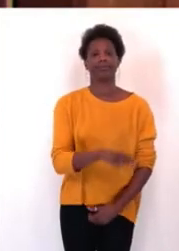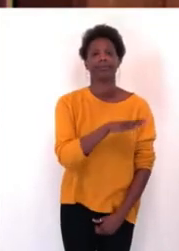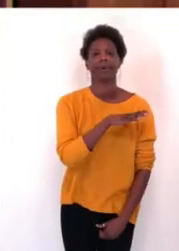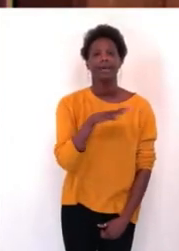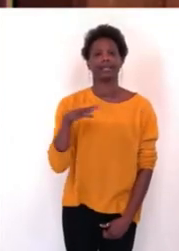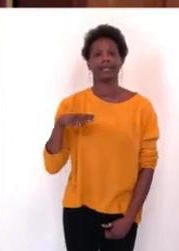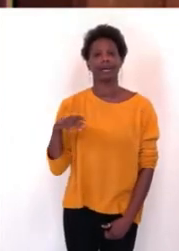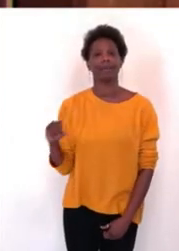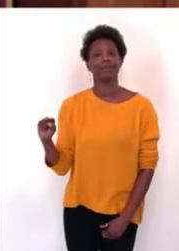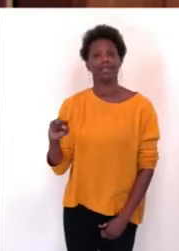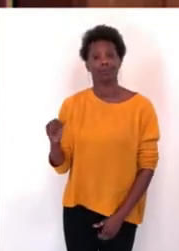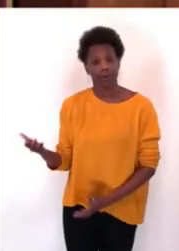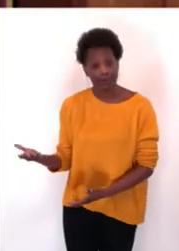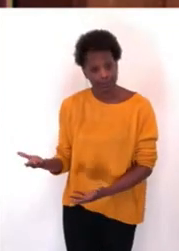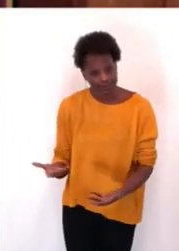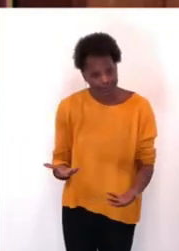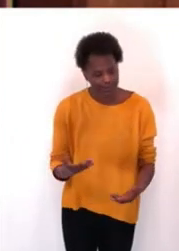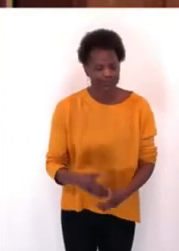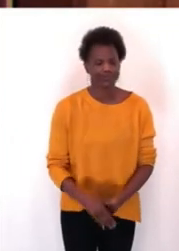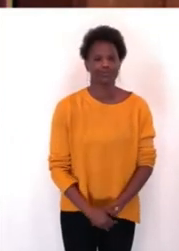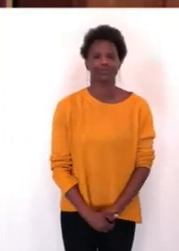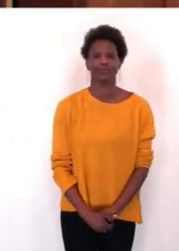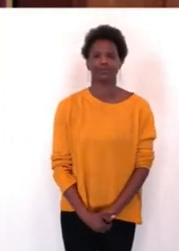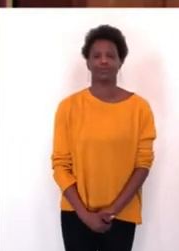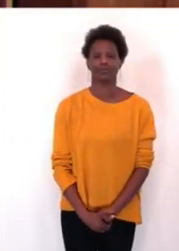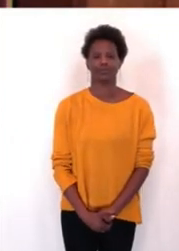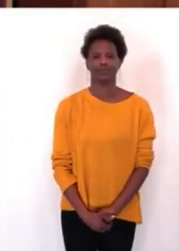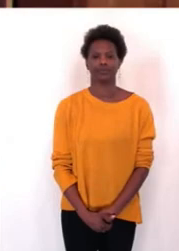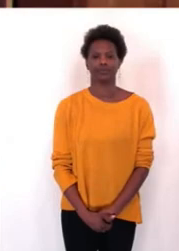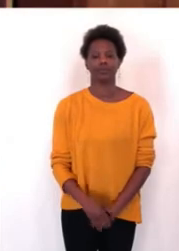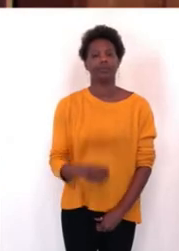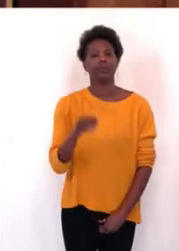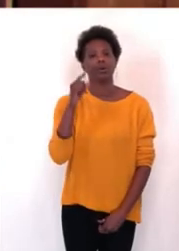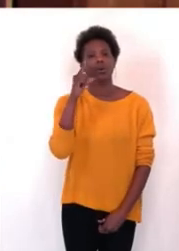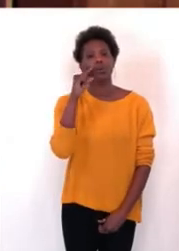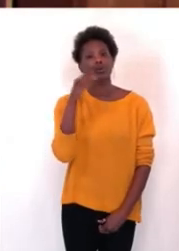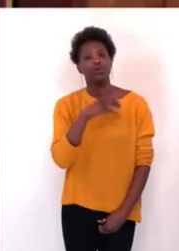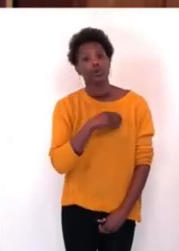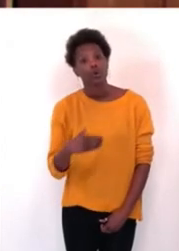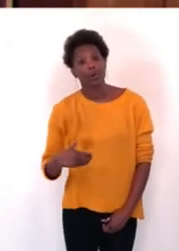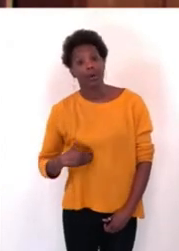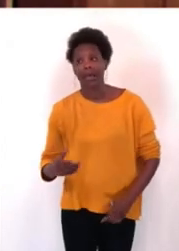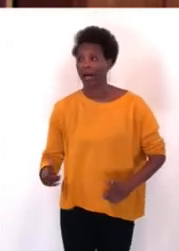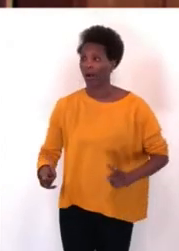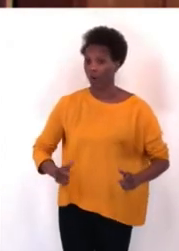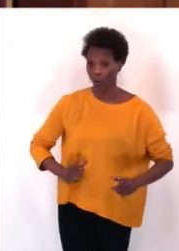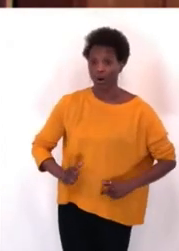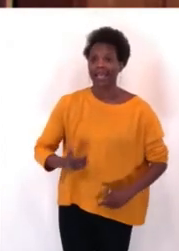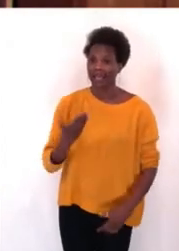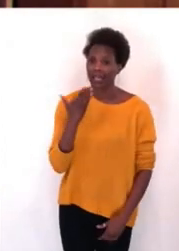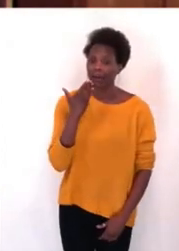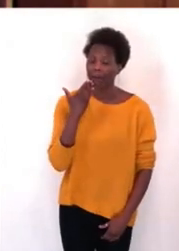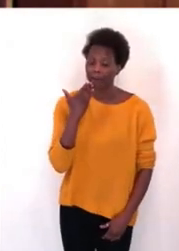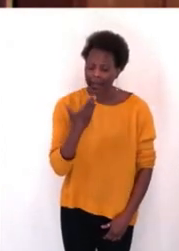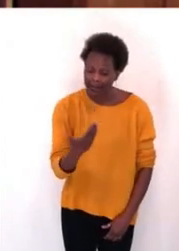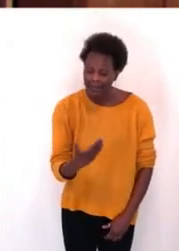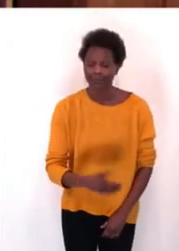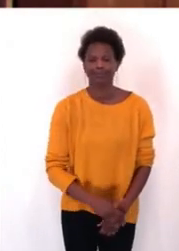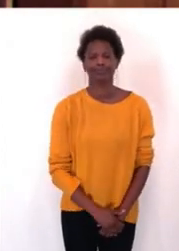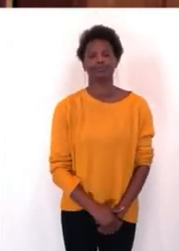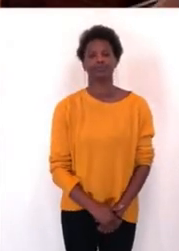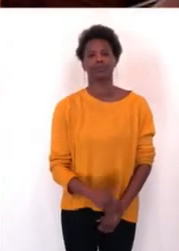Merci, Monsieur le maire, chers collègues. Tout d'abord, je voudrais féliciter les citoyens qui